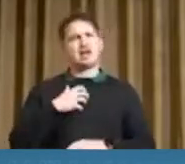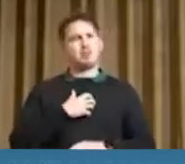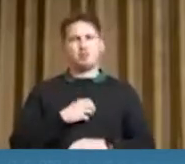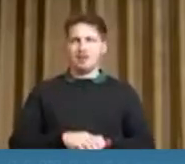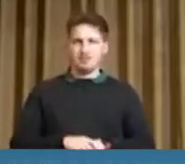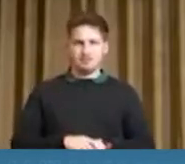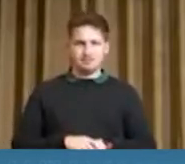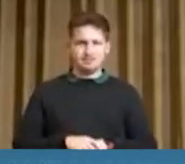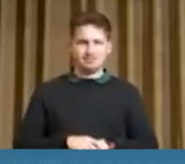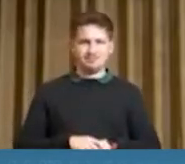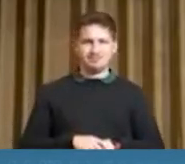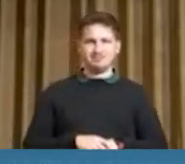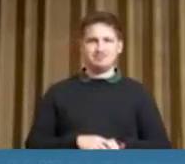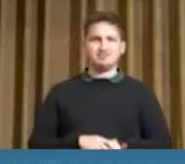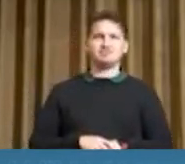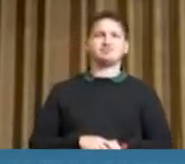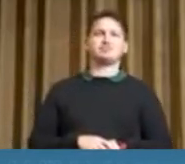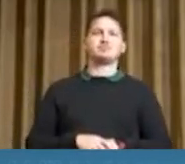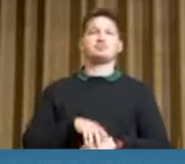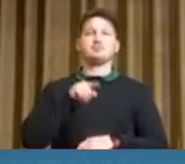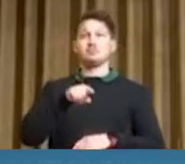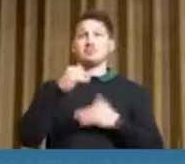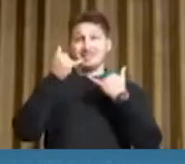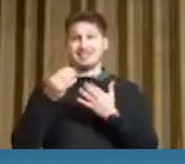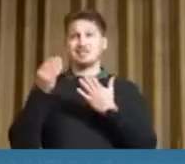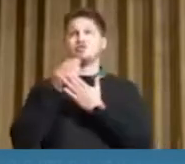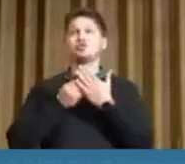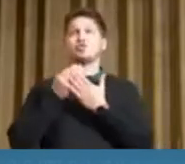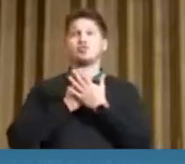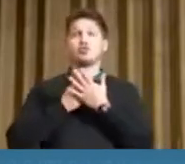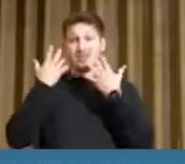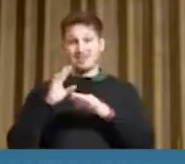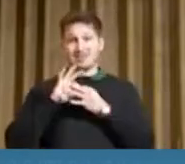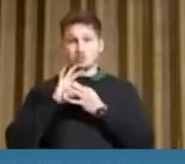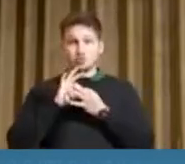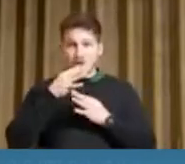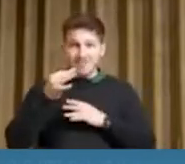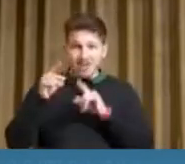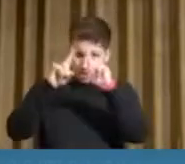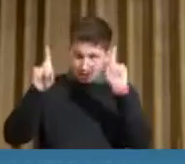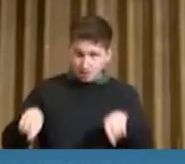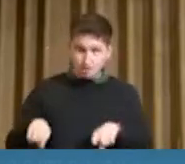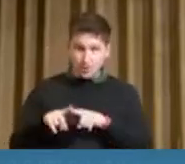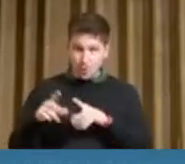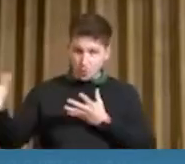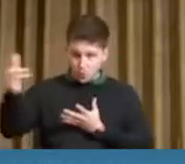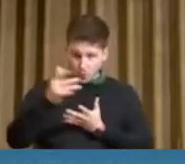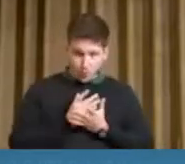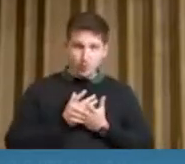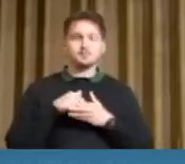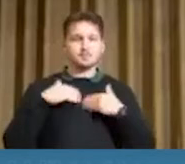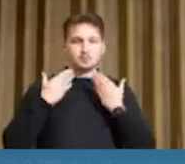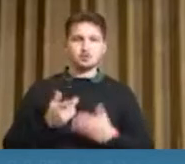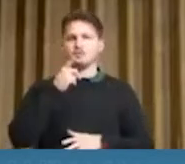Unterschied. Und ich komme jetzt zu den Ergebnissen der Symptome, die wir auf Fragebogen erhoben haben. Das ist auch hier